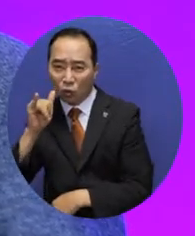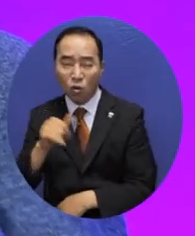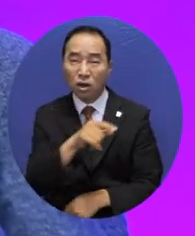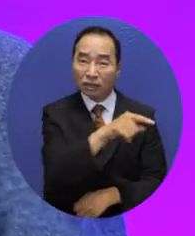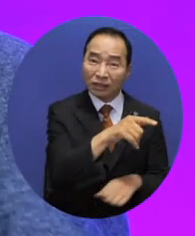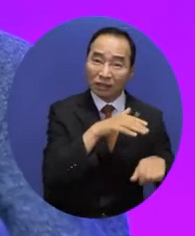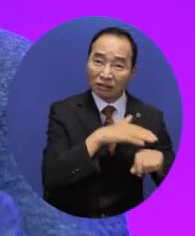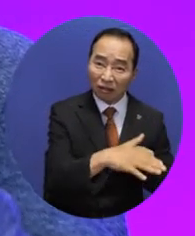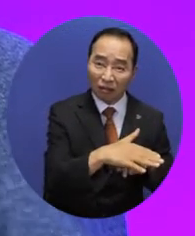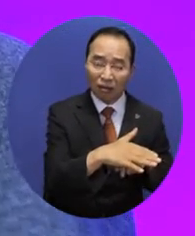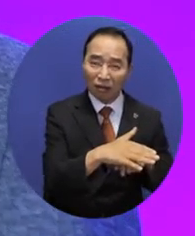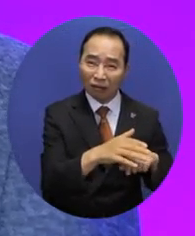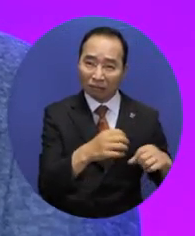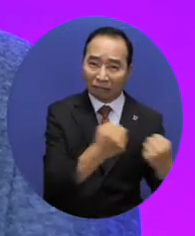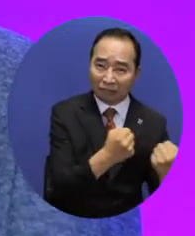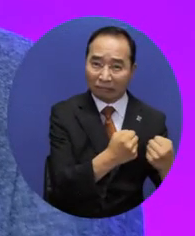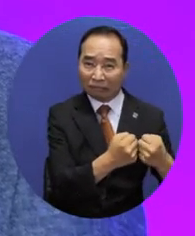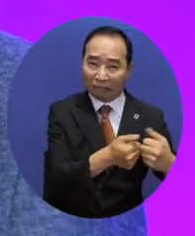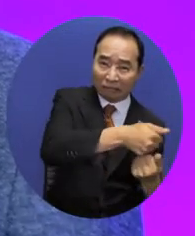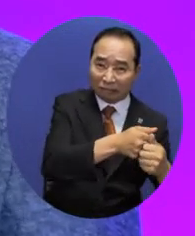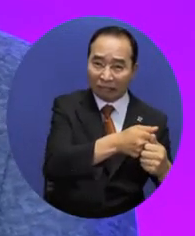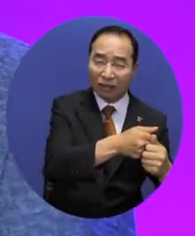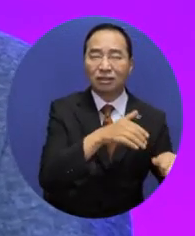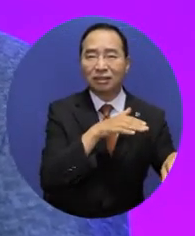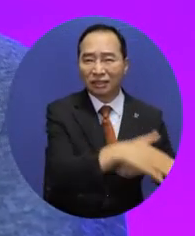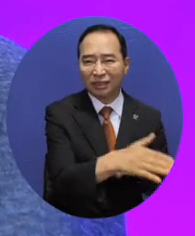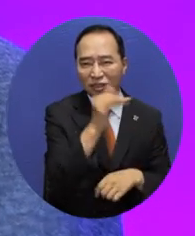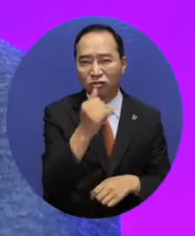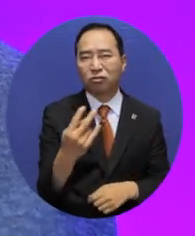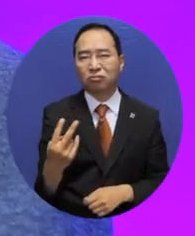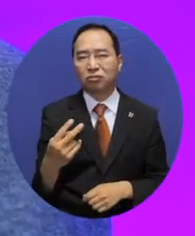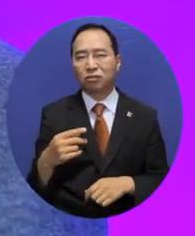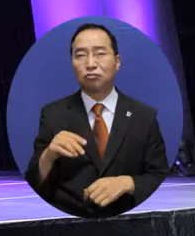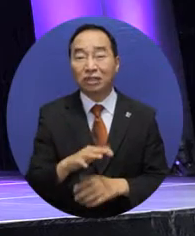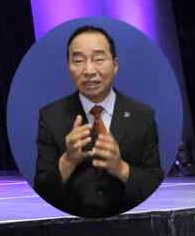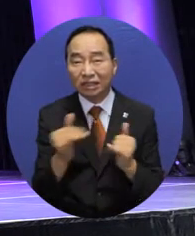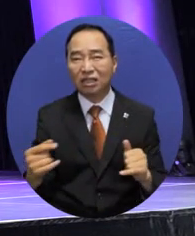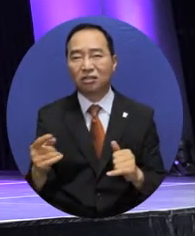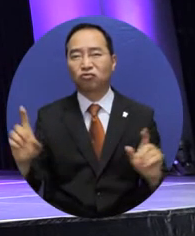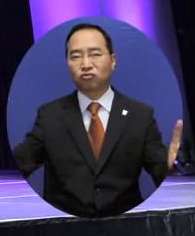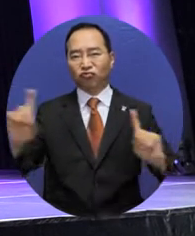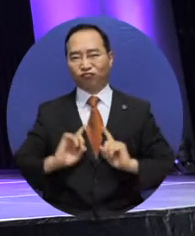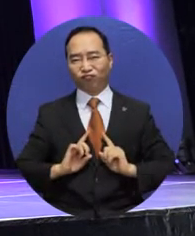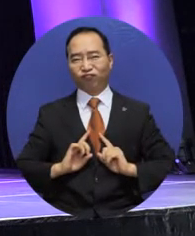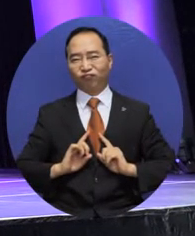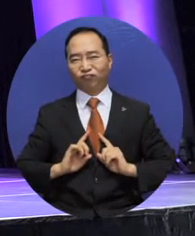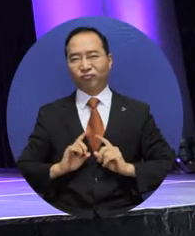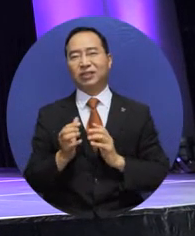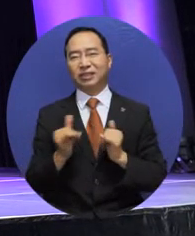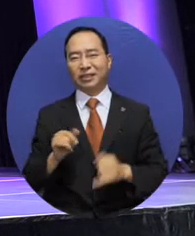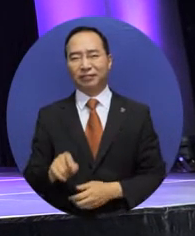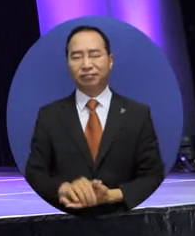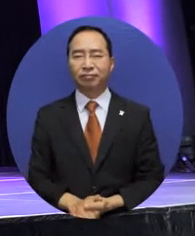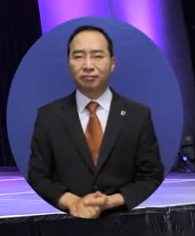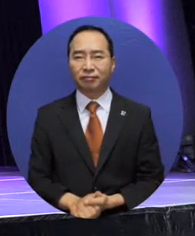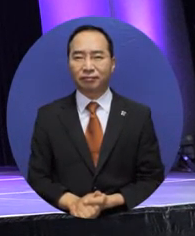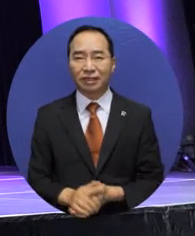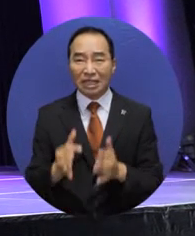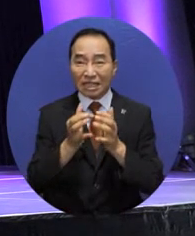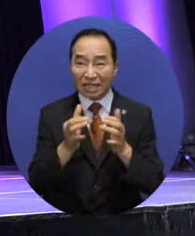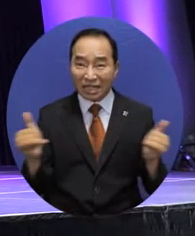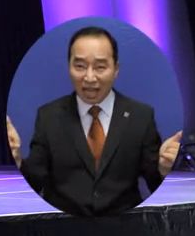갈등과 경쟁과 싸움을 통해서 해결하려는 방식도 있습니다. 또 우리 인간은 이기적 유전자도